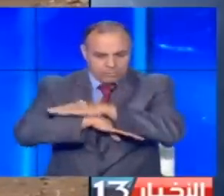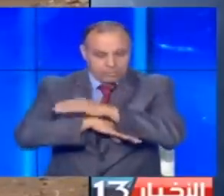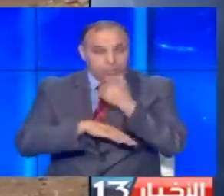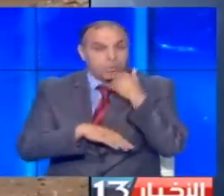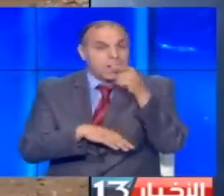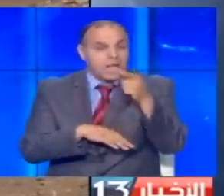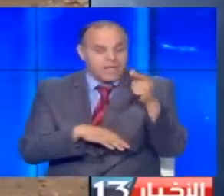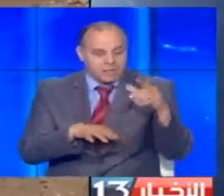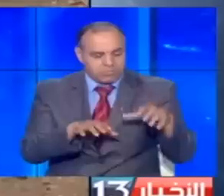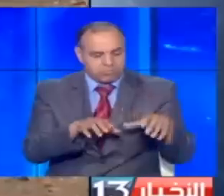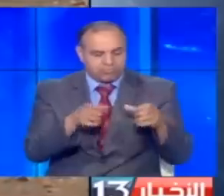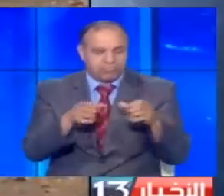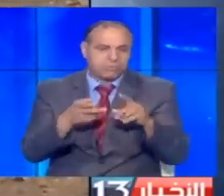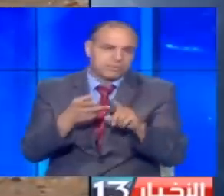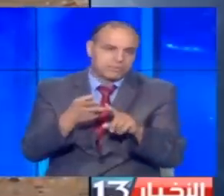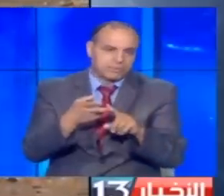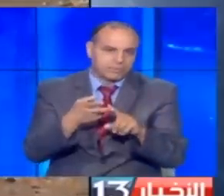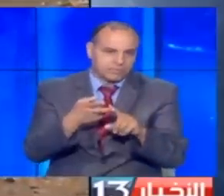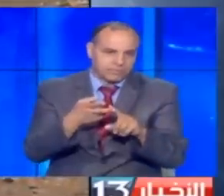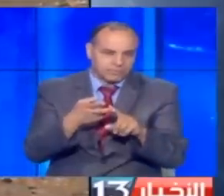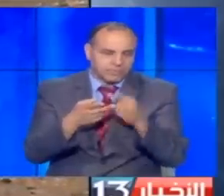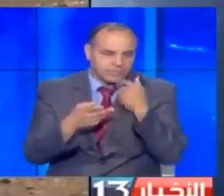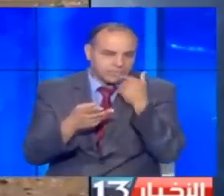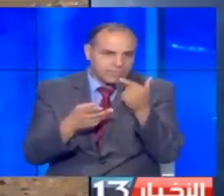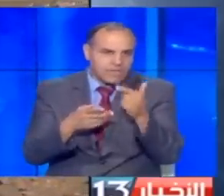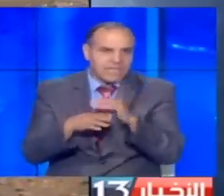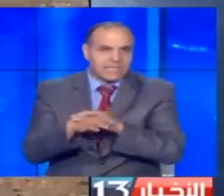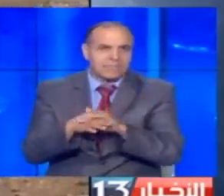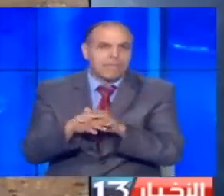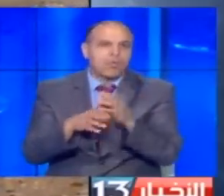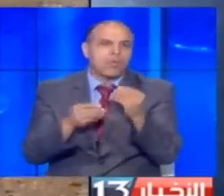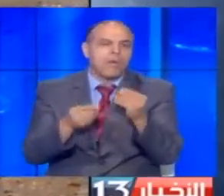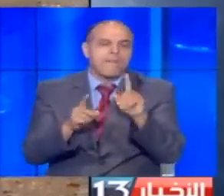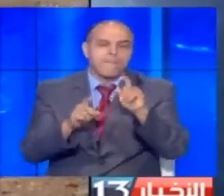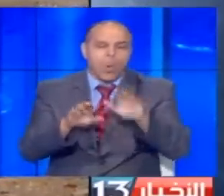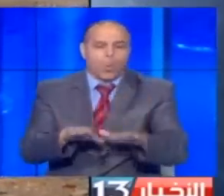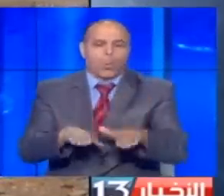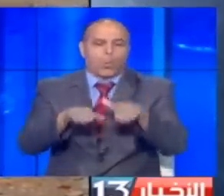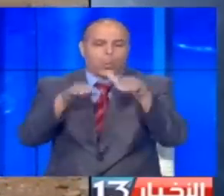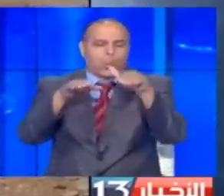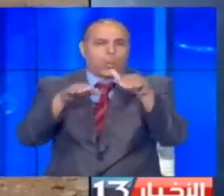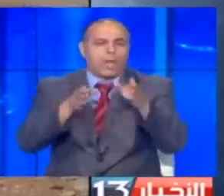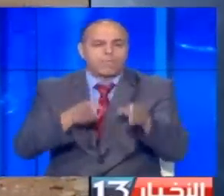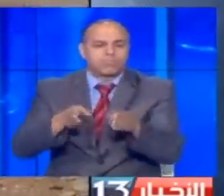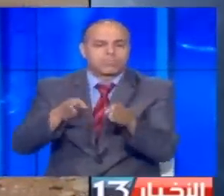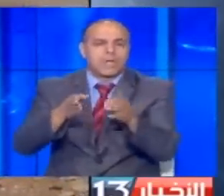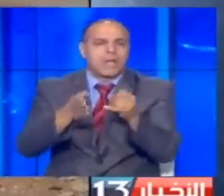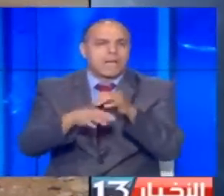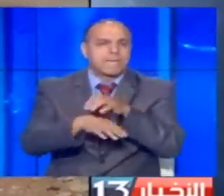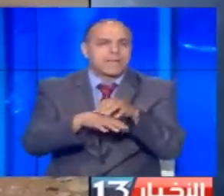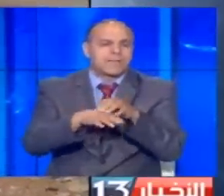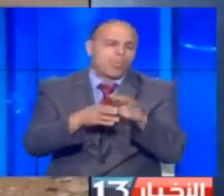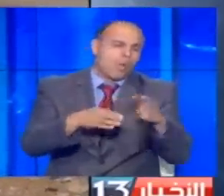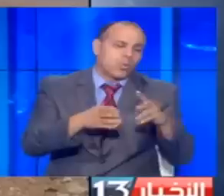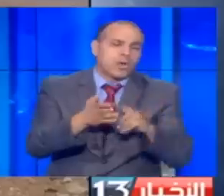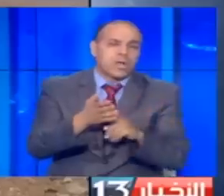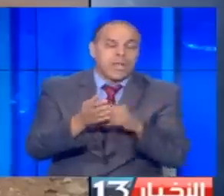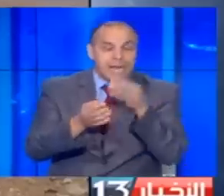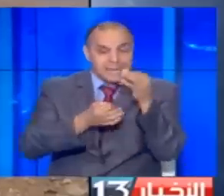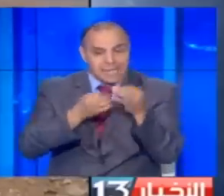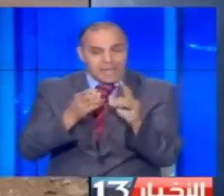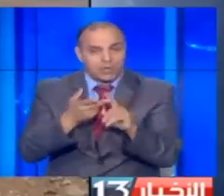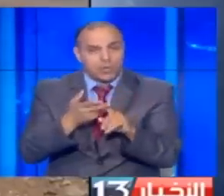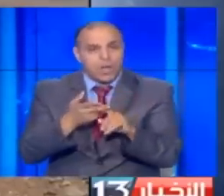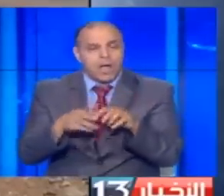انكسرت بين ظفرين تسببت في الكثير من الفيضان الاوديه خاصه في معتمديه نتحدث كذلك